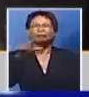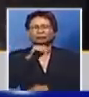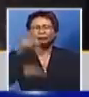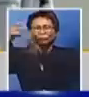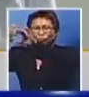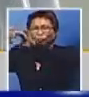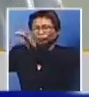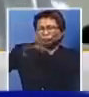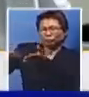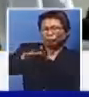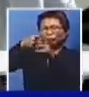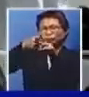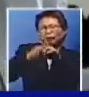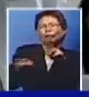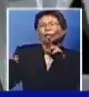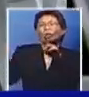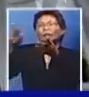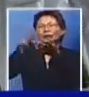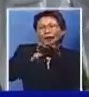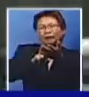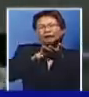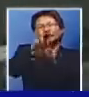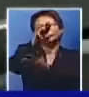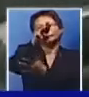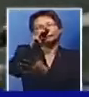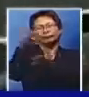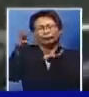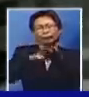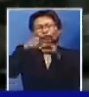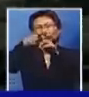Mahmud melaporkan dari Madinah untuk TV1.